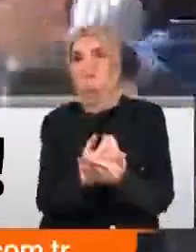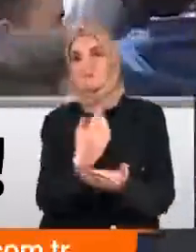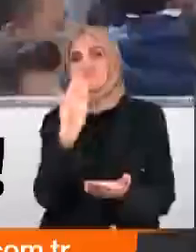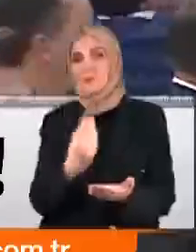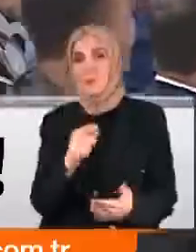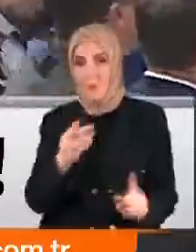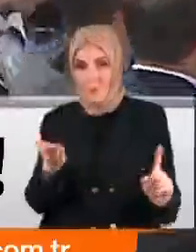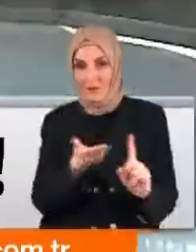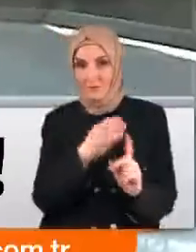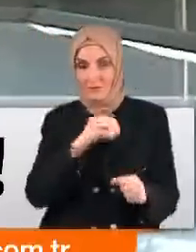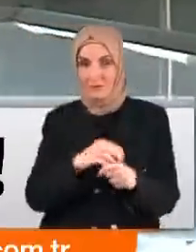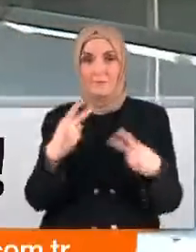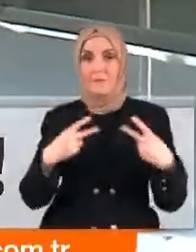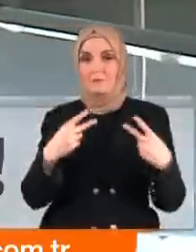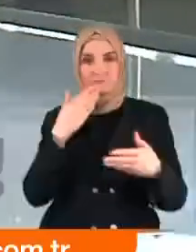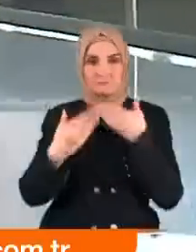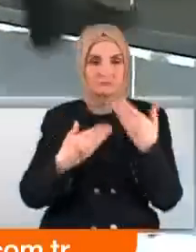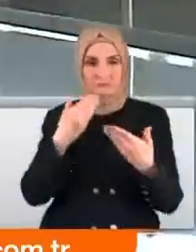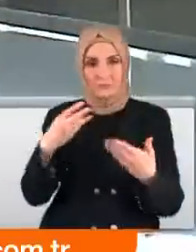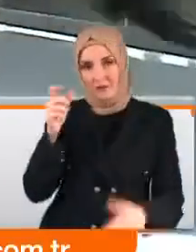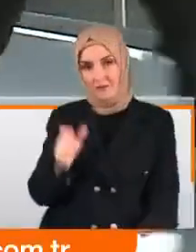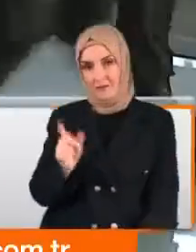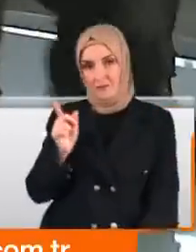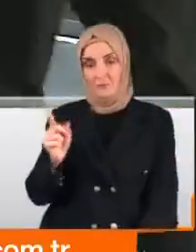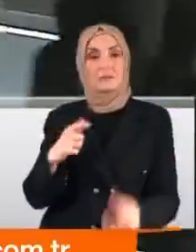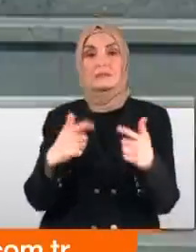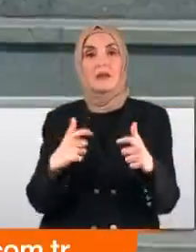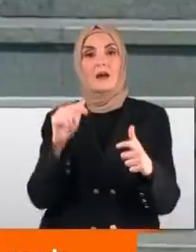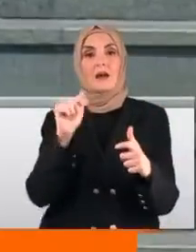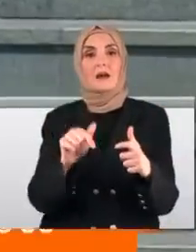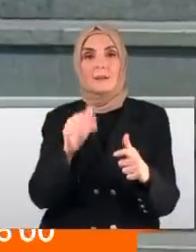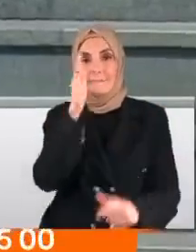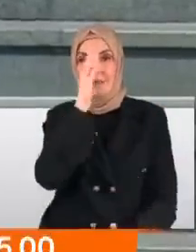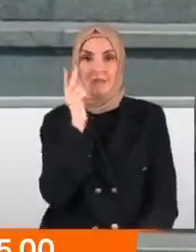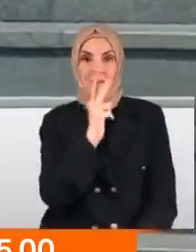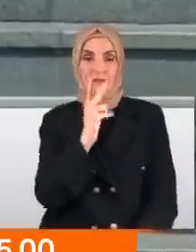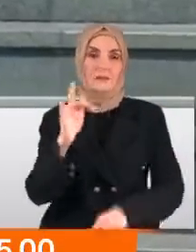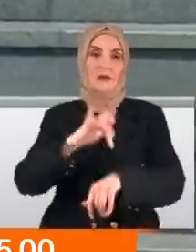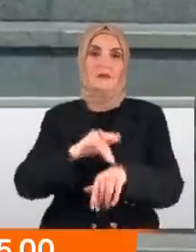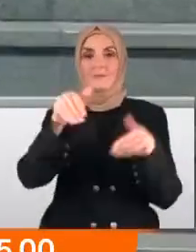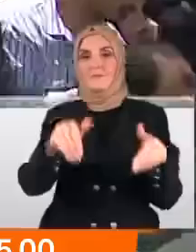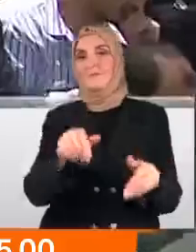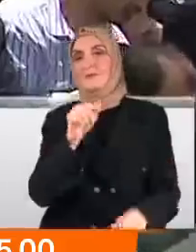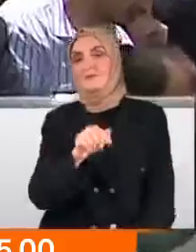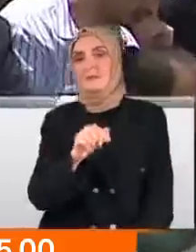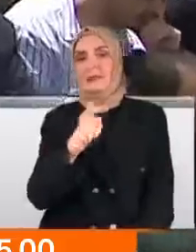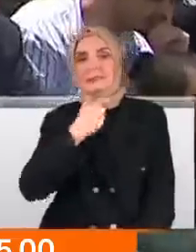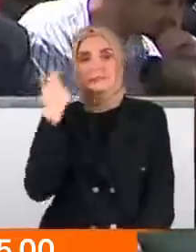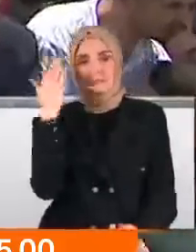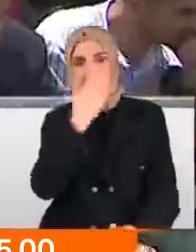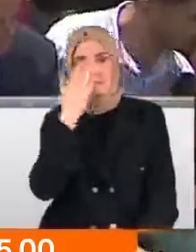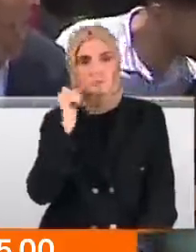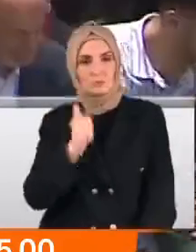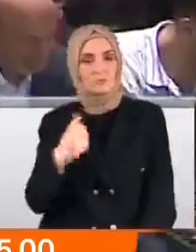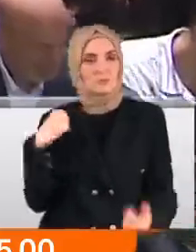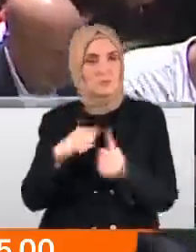ilgili mesajlarını merhum başbakan Adnan Menderes'in anıt mezarından verdi. O karanlık günleri tekrar hatırlattı. Menderes bu